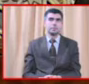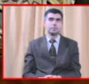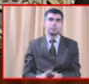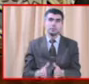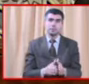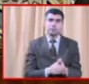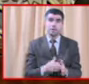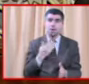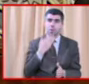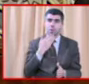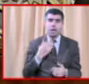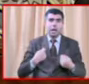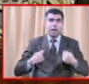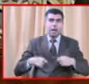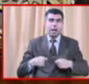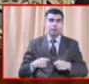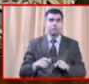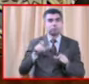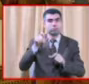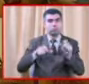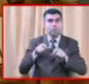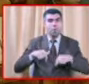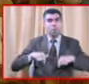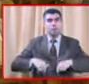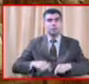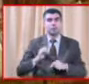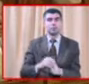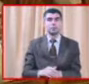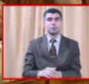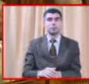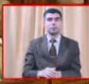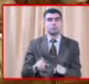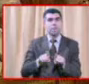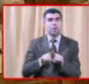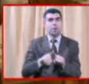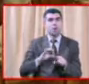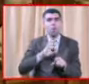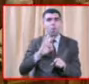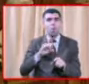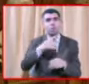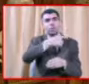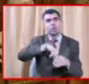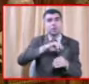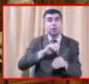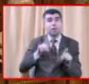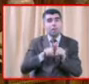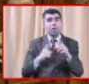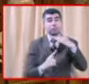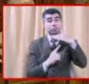شكرا لسيادة الرئيس، السيدان الوزيران، السادة الوزراء، أخواتي إخواني النواب. في إطار نقطة نظام السيد